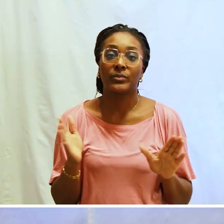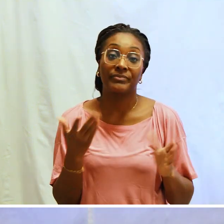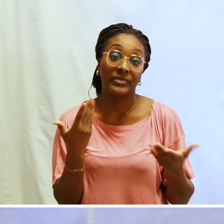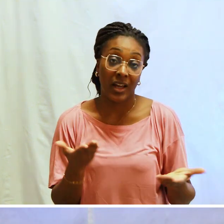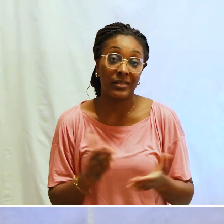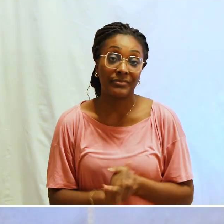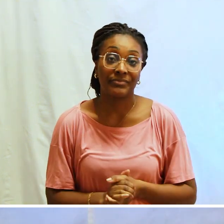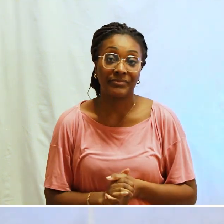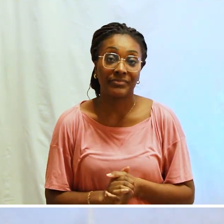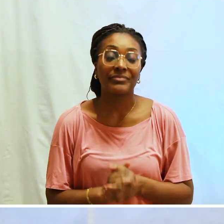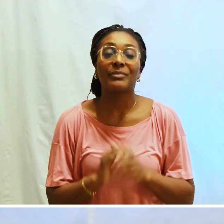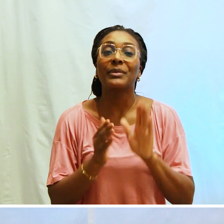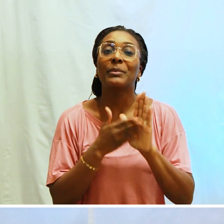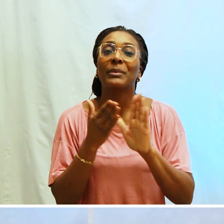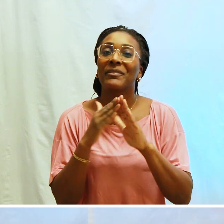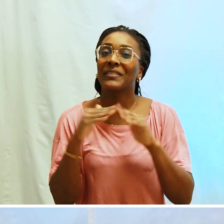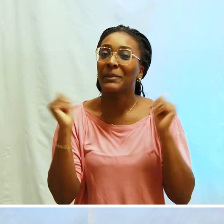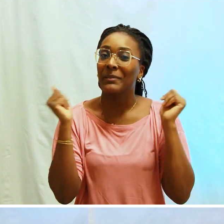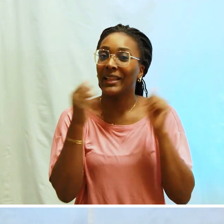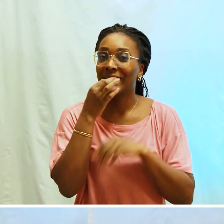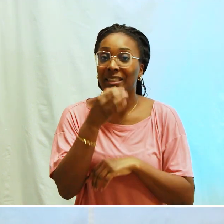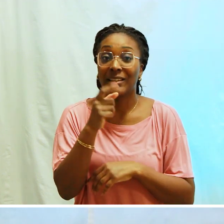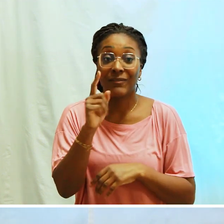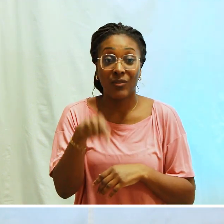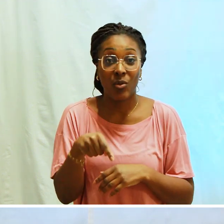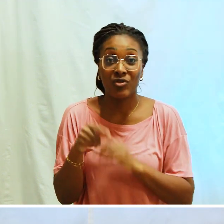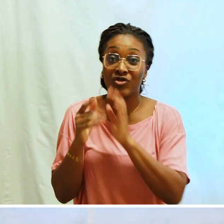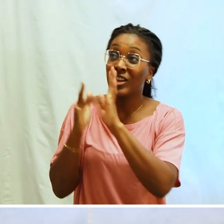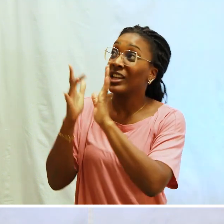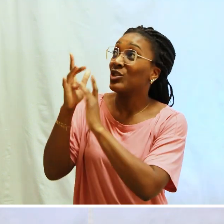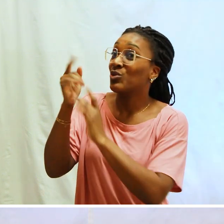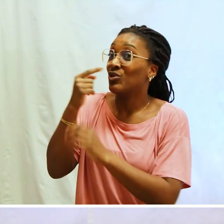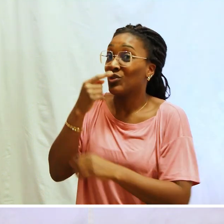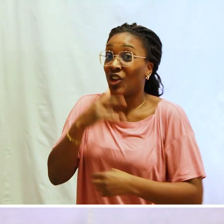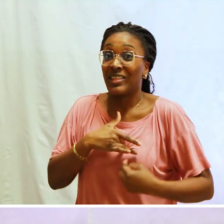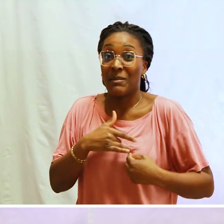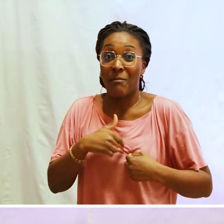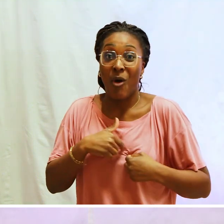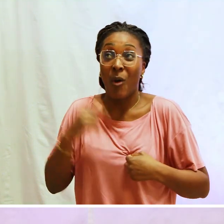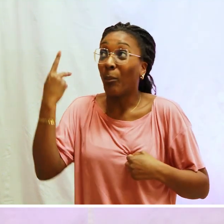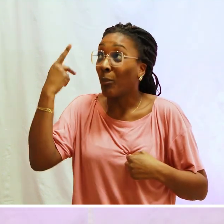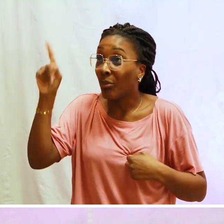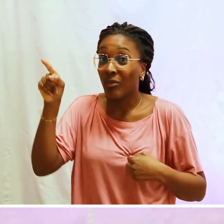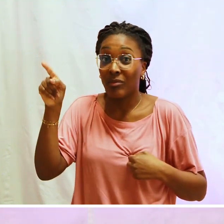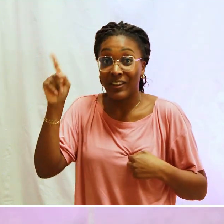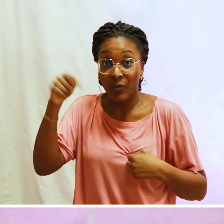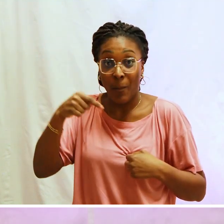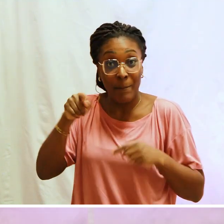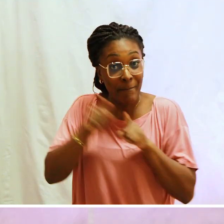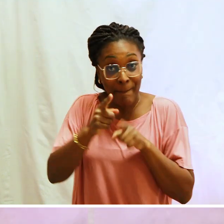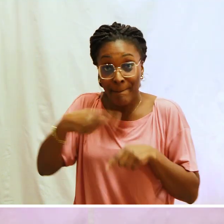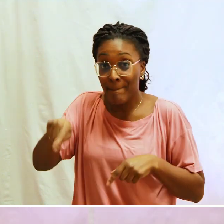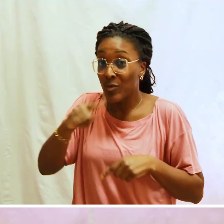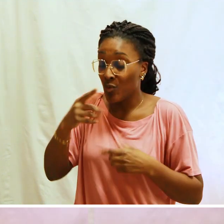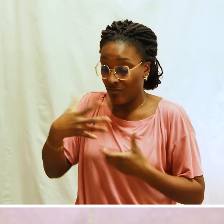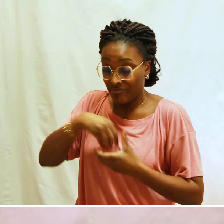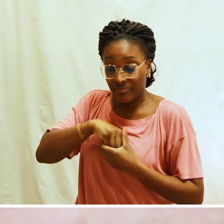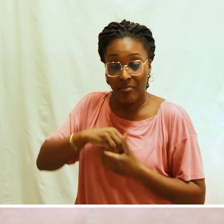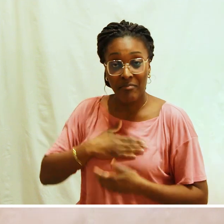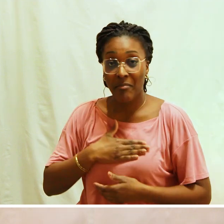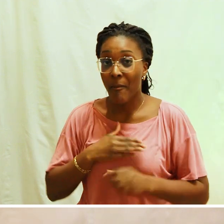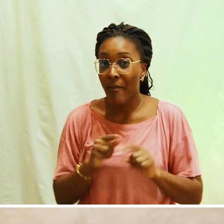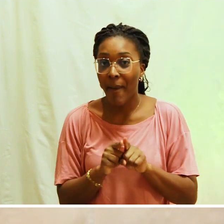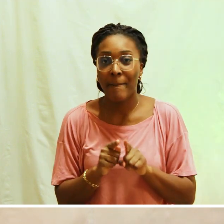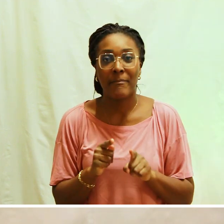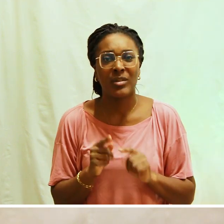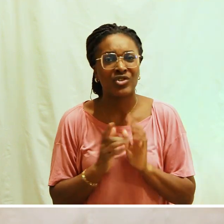Philippiens 2,5 nous dit « Ayez en vous les sentiments qui étaient en Jésus-Christ. Amen. » Jésus-Christ était